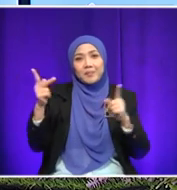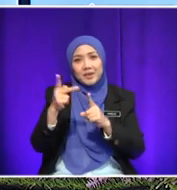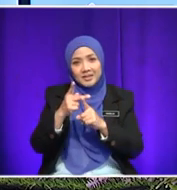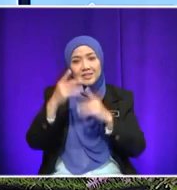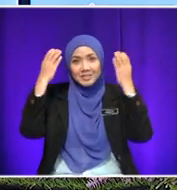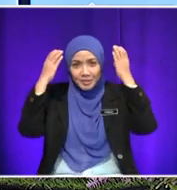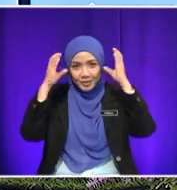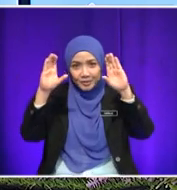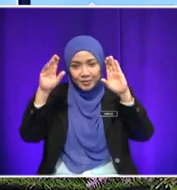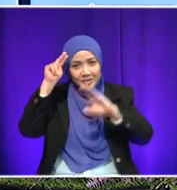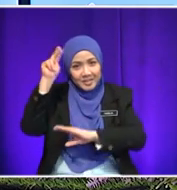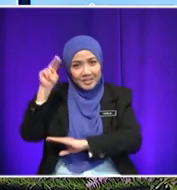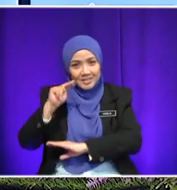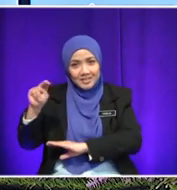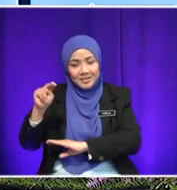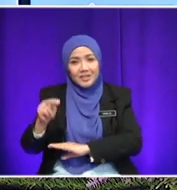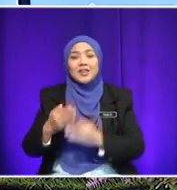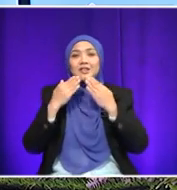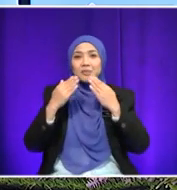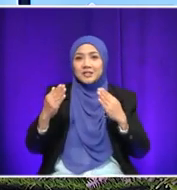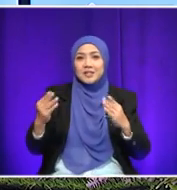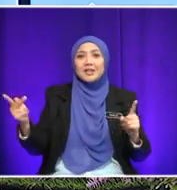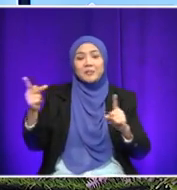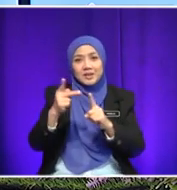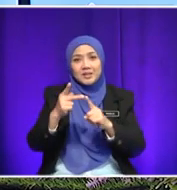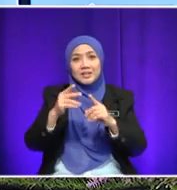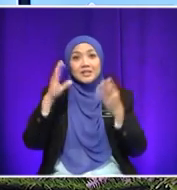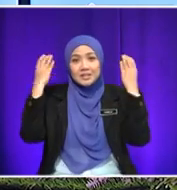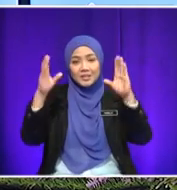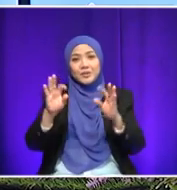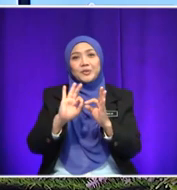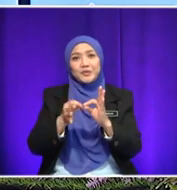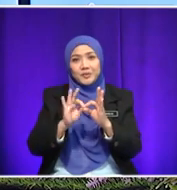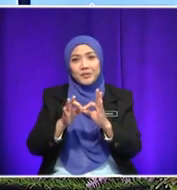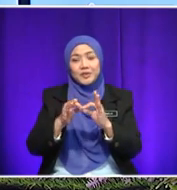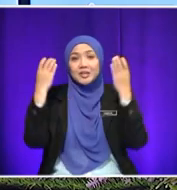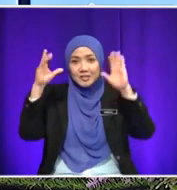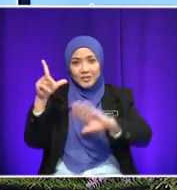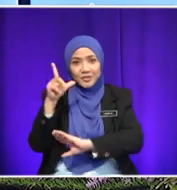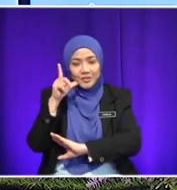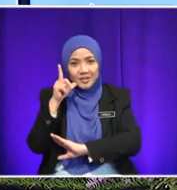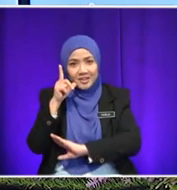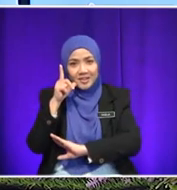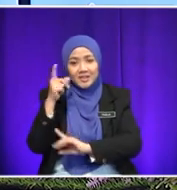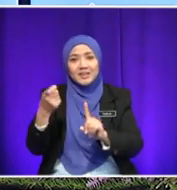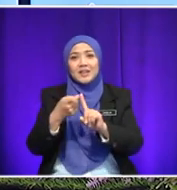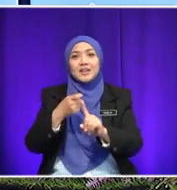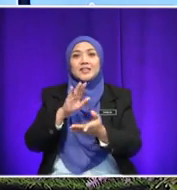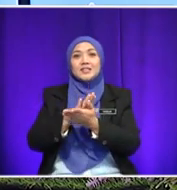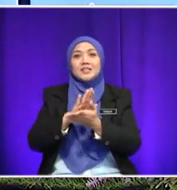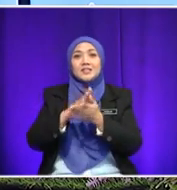Saba Terima kasih juga kepada juru bahasa cara kita pada hari ini yaitu cek gu nurhasia Chairul anoa dari SGP pendidikan khas